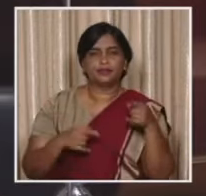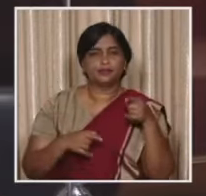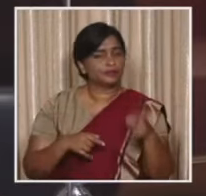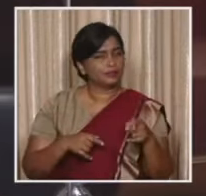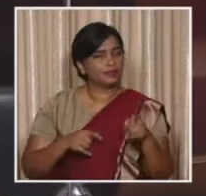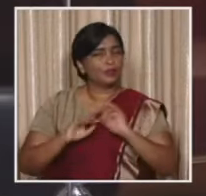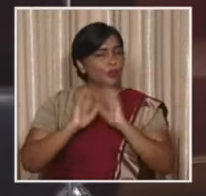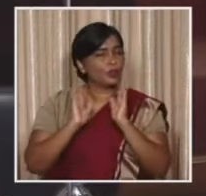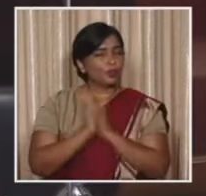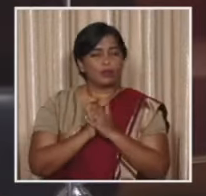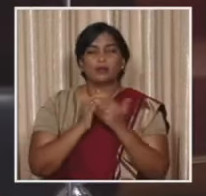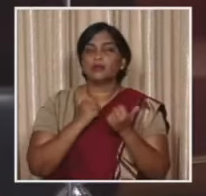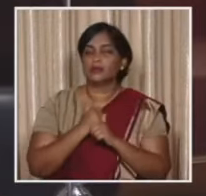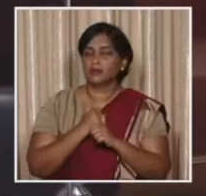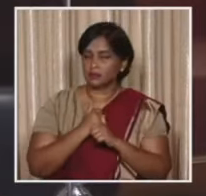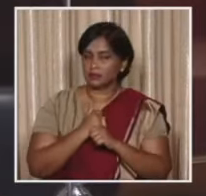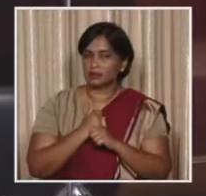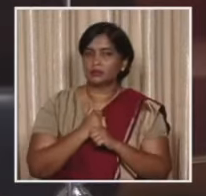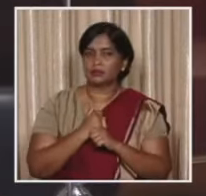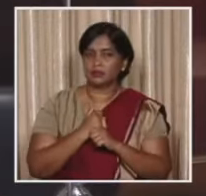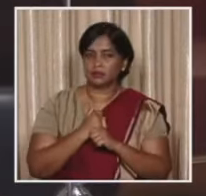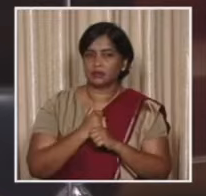මේ හදන්නේ